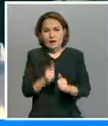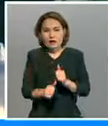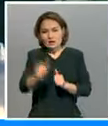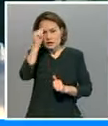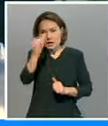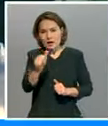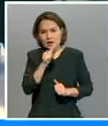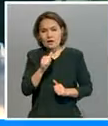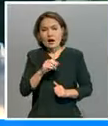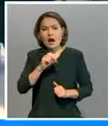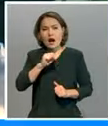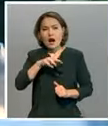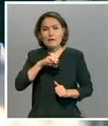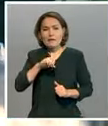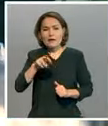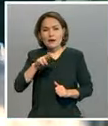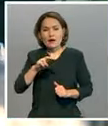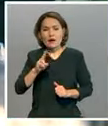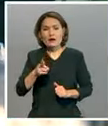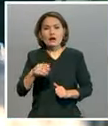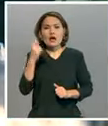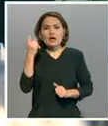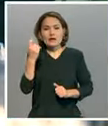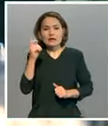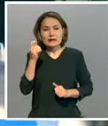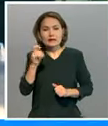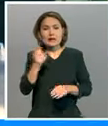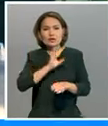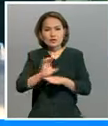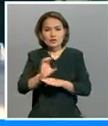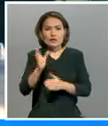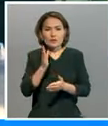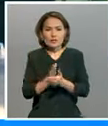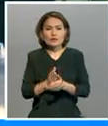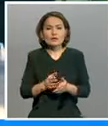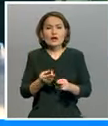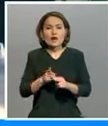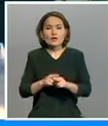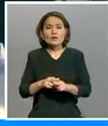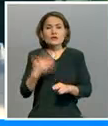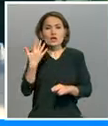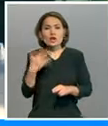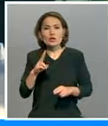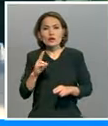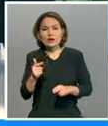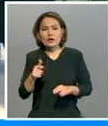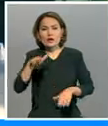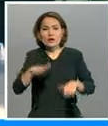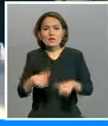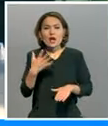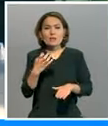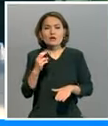тонна аммиак селитрасын темір жол арқылы тұтынушыға жіберіп отырамыз. Су көлігіне де жүктейміз. Салмағы 50 келі болатын шағын және